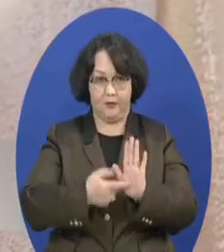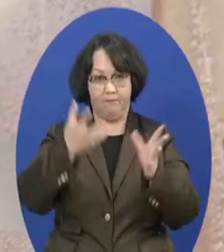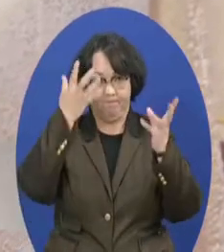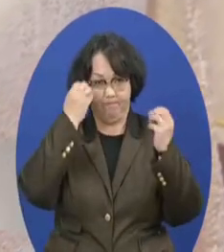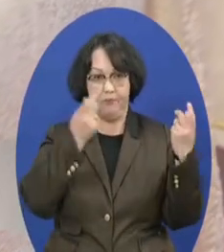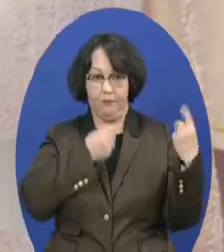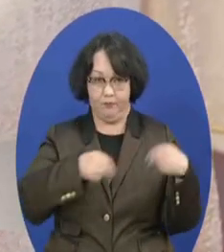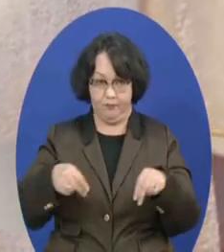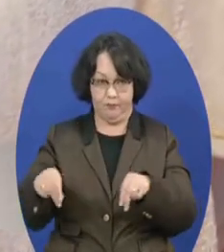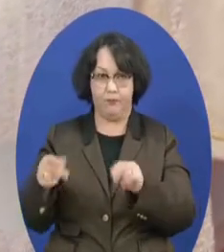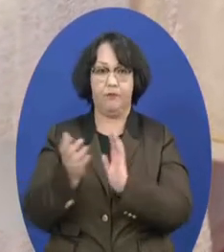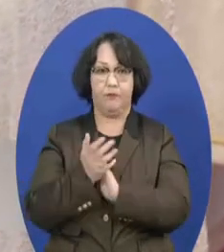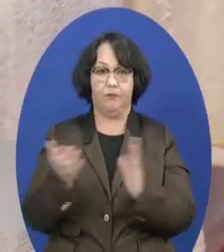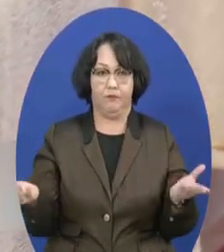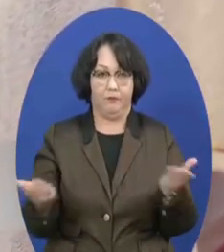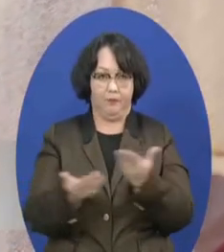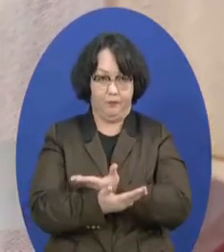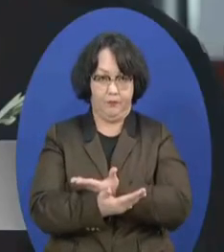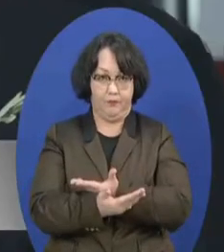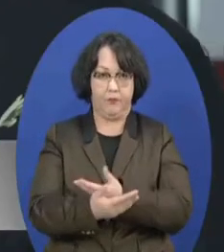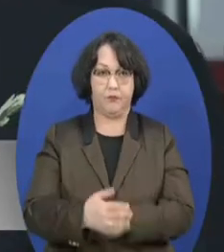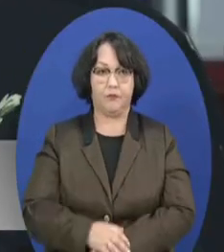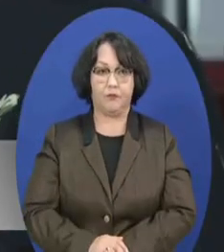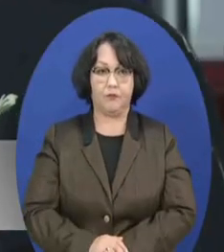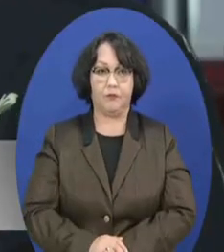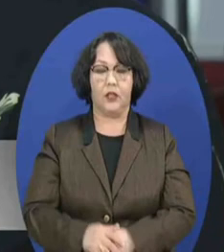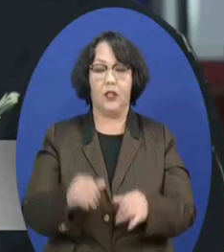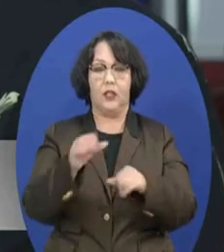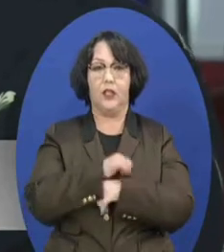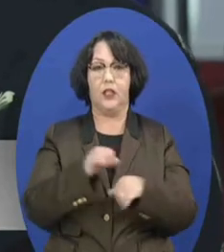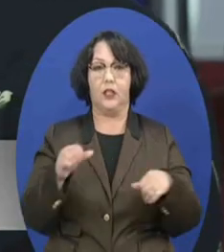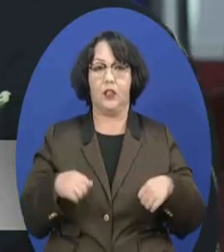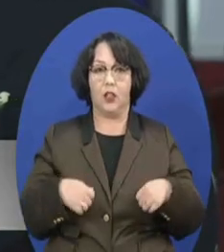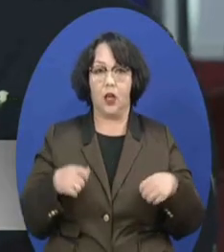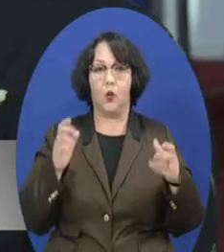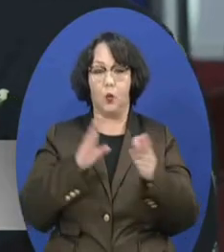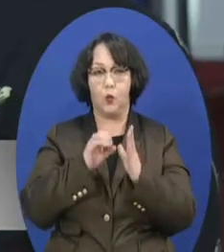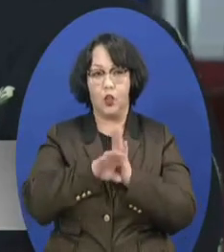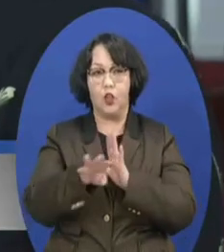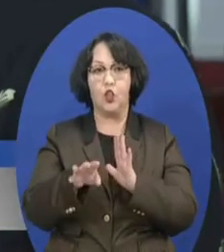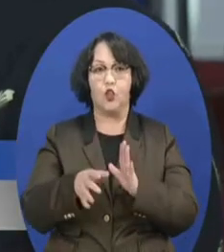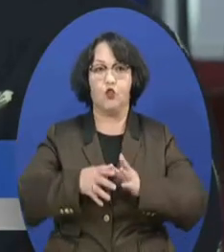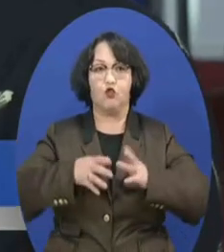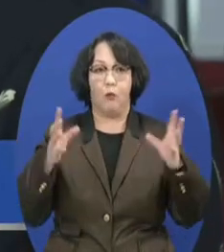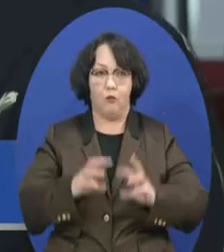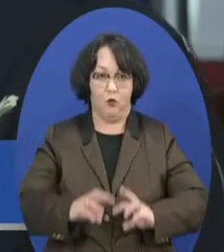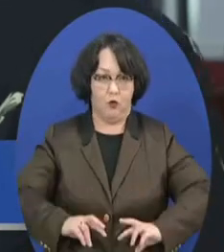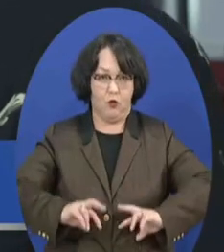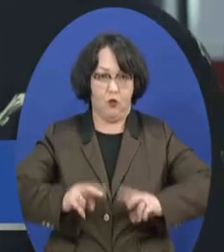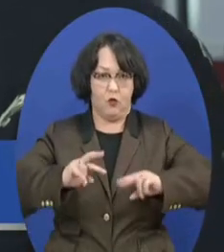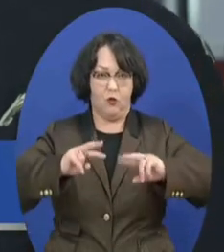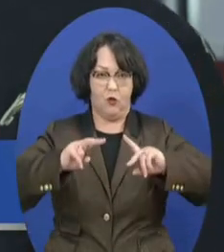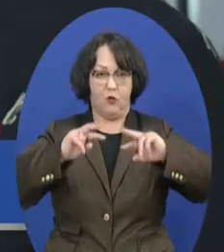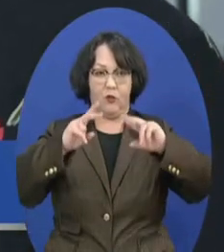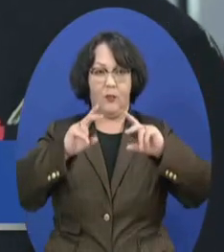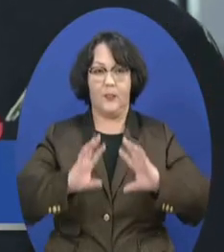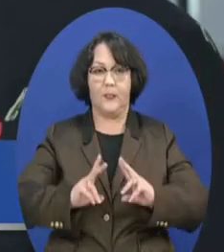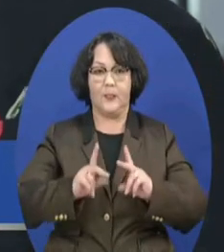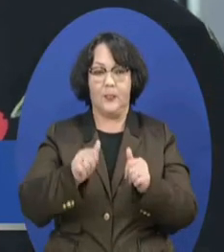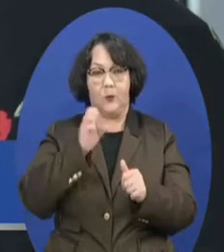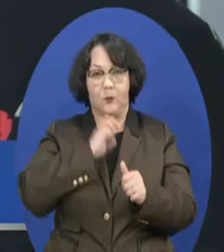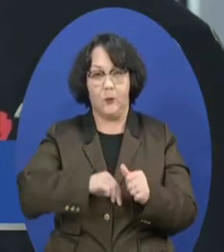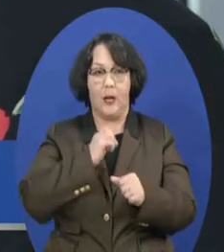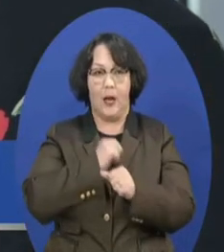санамж бичигт гарын үсэг зурсан юм а. Иргэдтэй хүрдэг томоохон өөрчлөлтүүдийг эхлүүлсэн, хэрэгжүүлсэн энэ